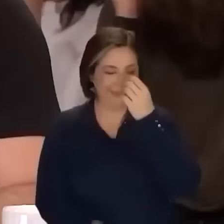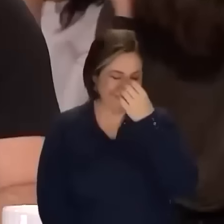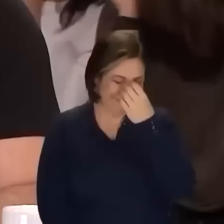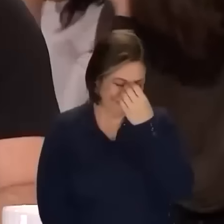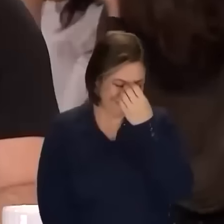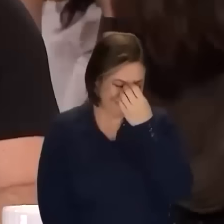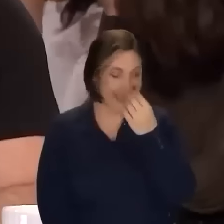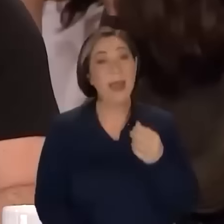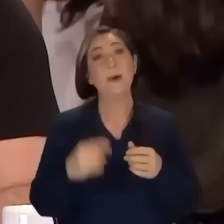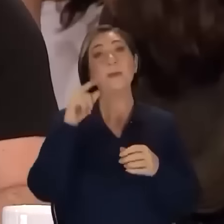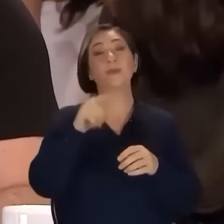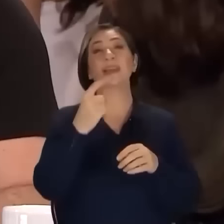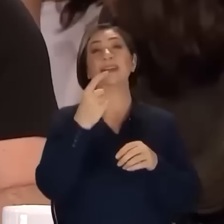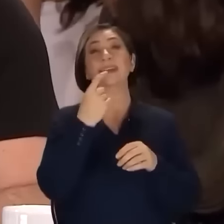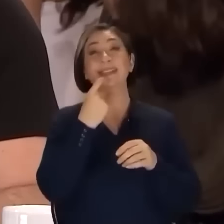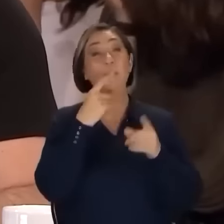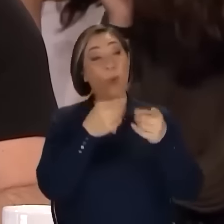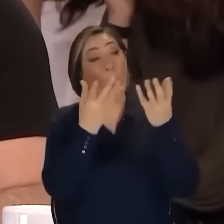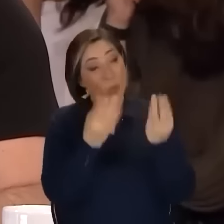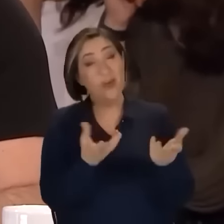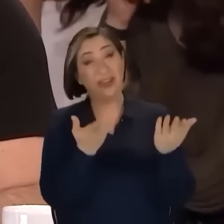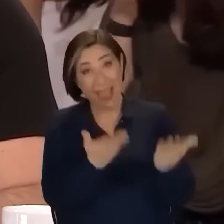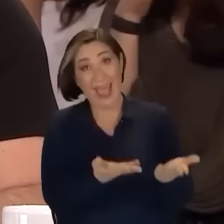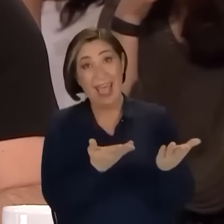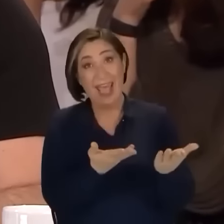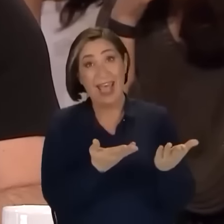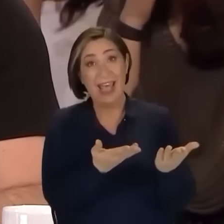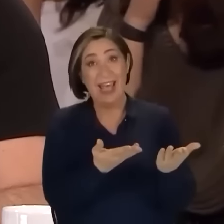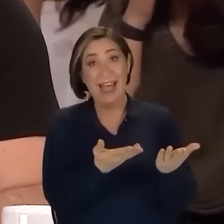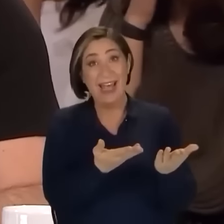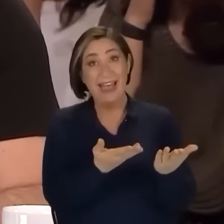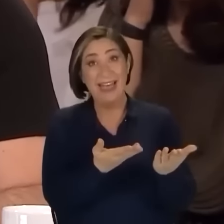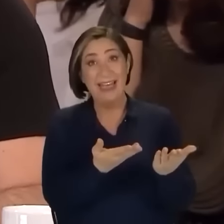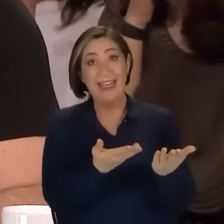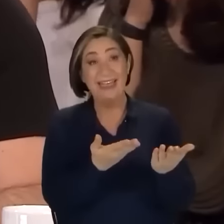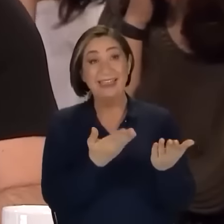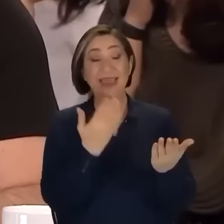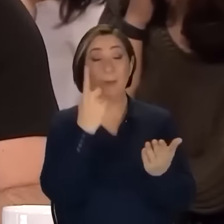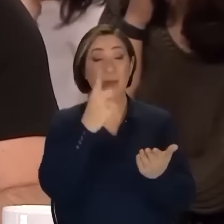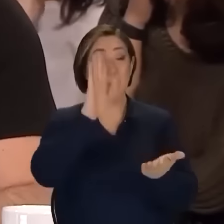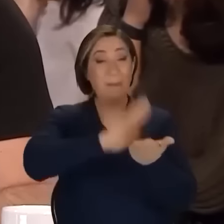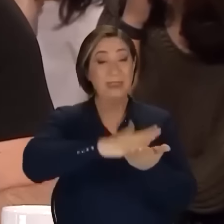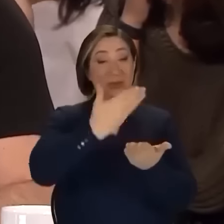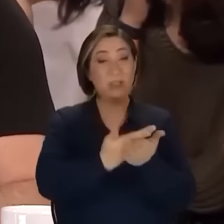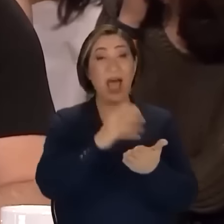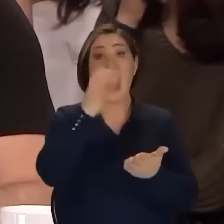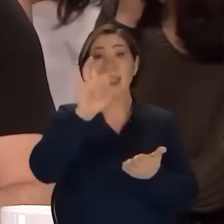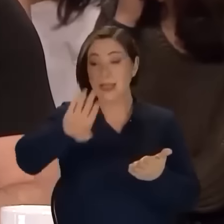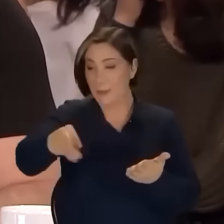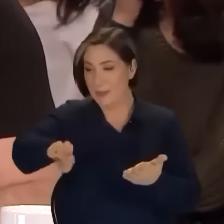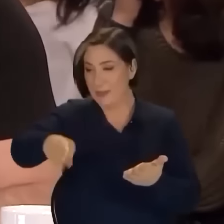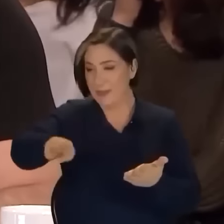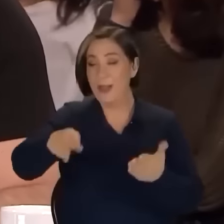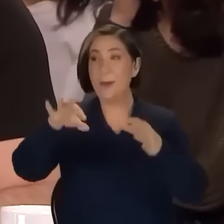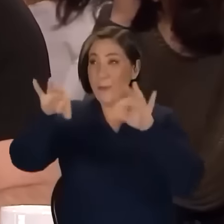ben bu çağda bunlar oluyor da H Yani bir pirzolayı altına bulama falan